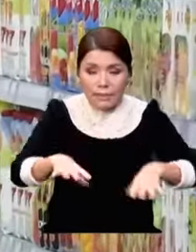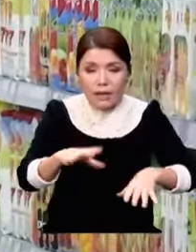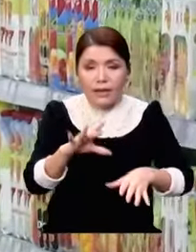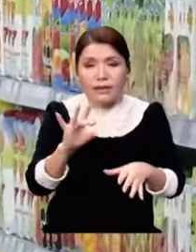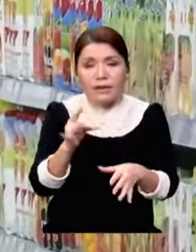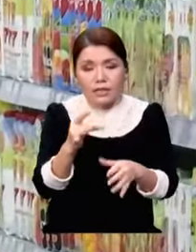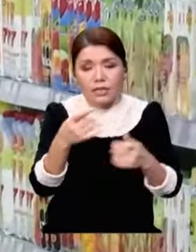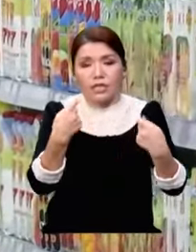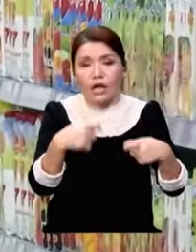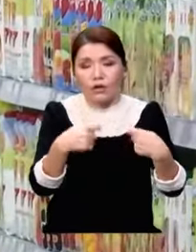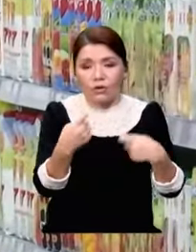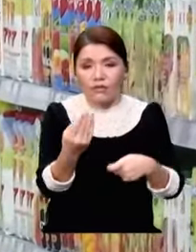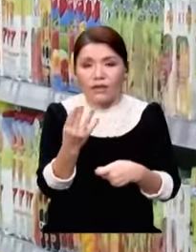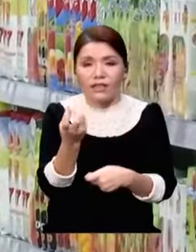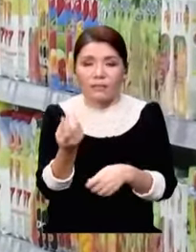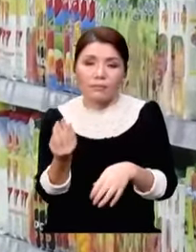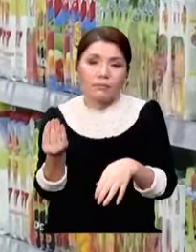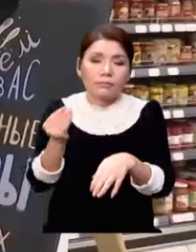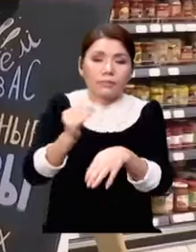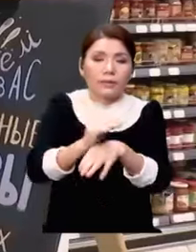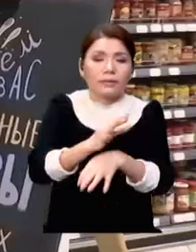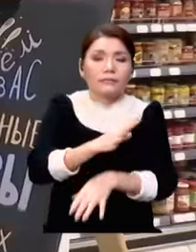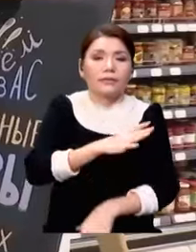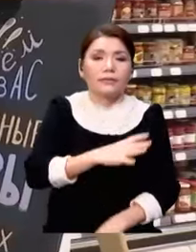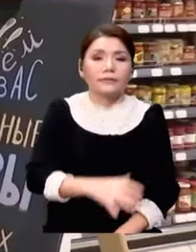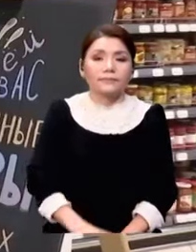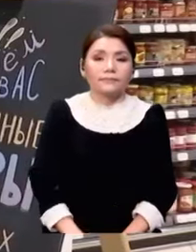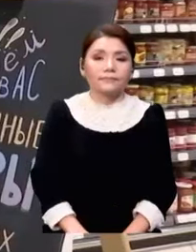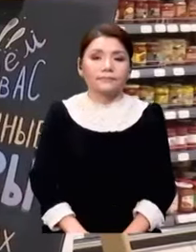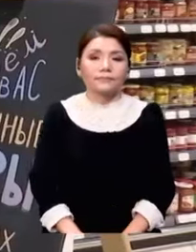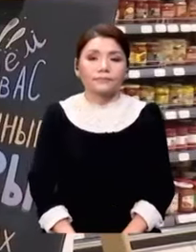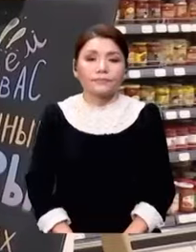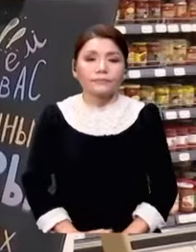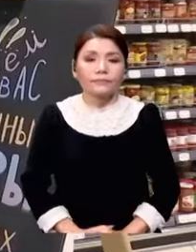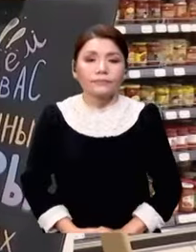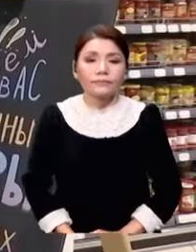размеров торговой надбавки. Дильмурат Муталипов, Данияр Муптикеев, Атамекен Бизнес.